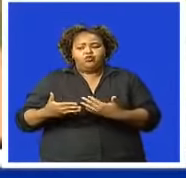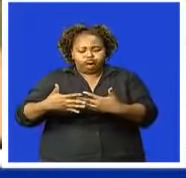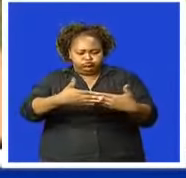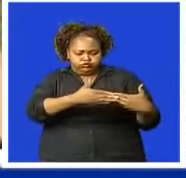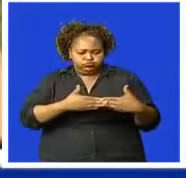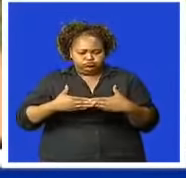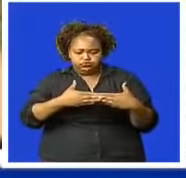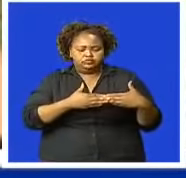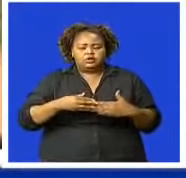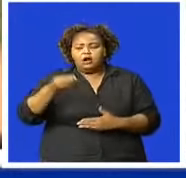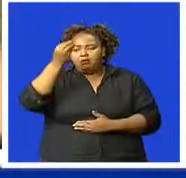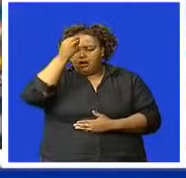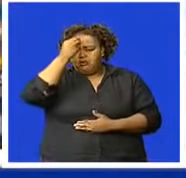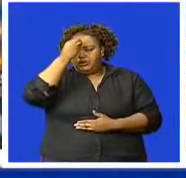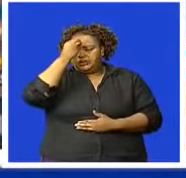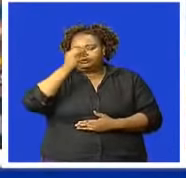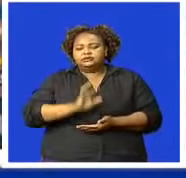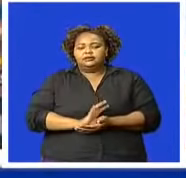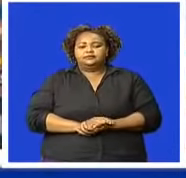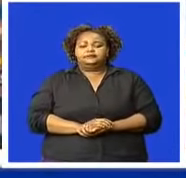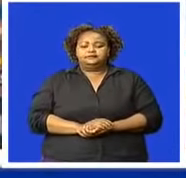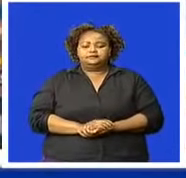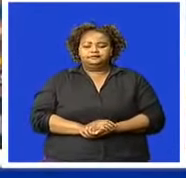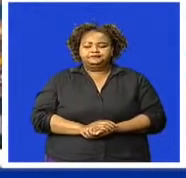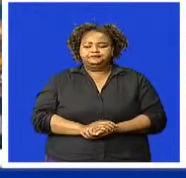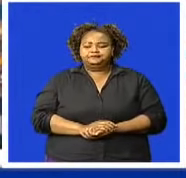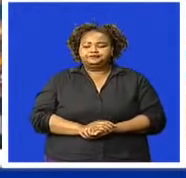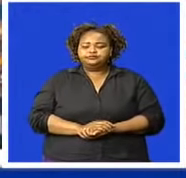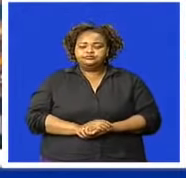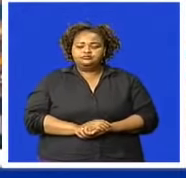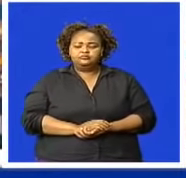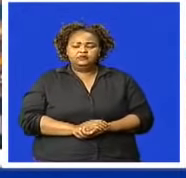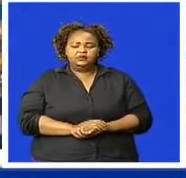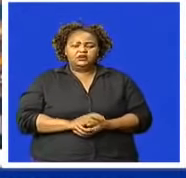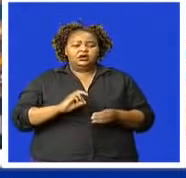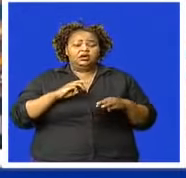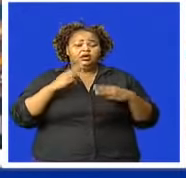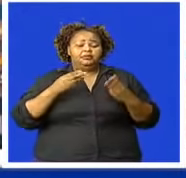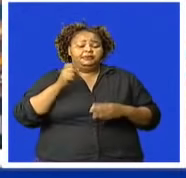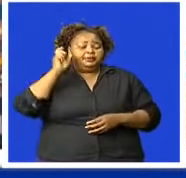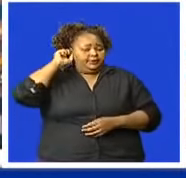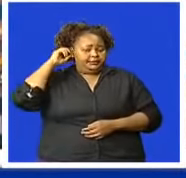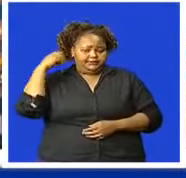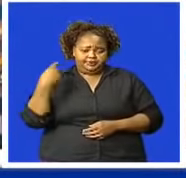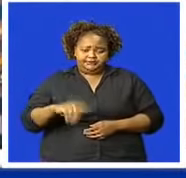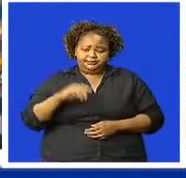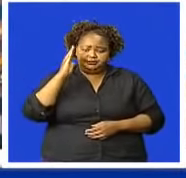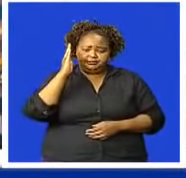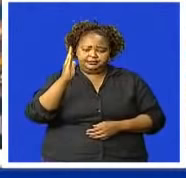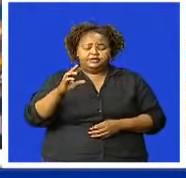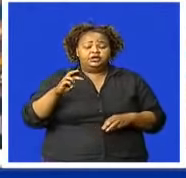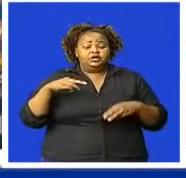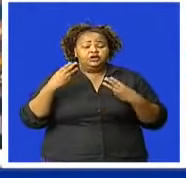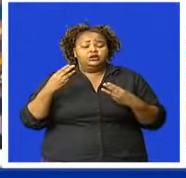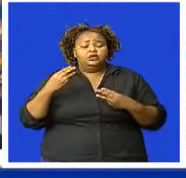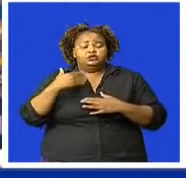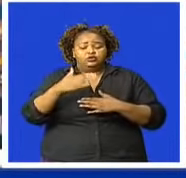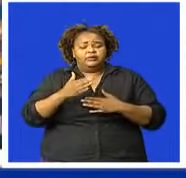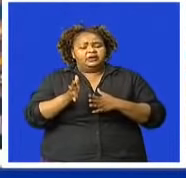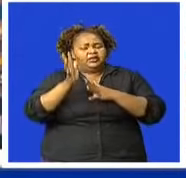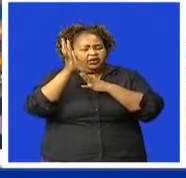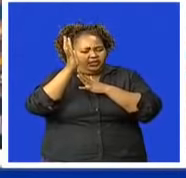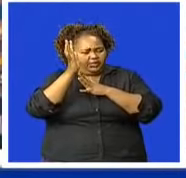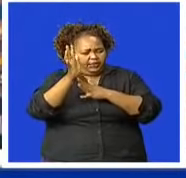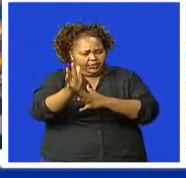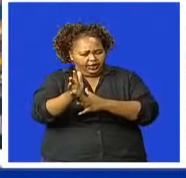Dlangamandla ngisembabane Sive sasesiphofaneni sichubekile nekubamba emaline lamadze sidelezeleke